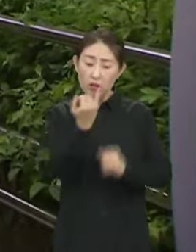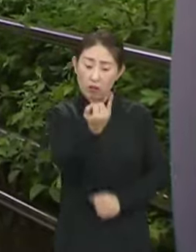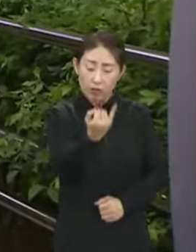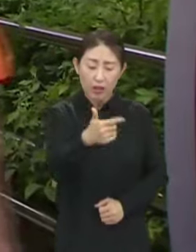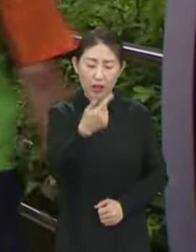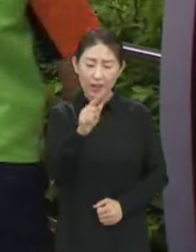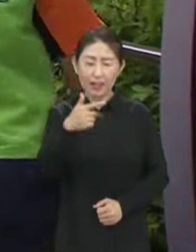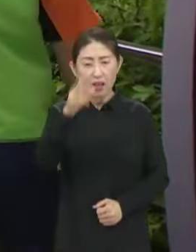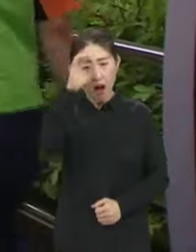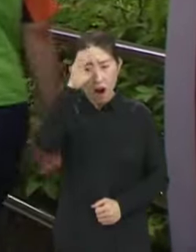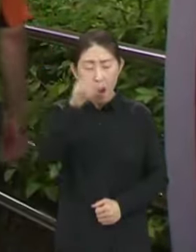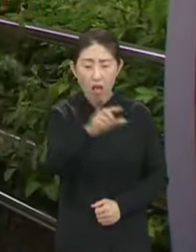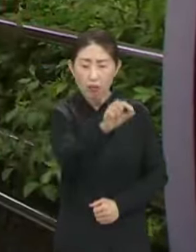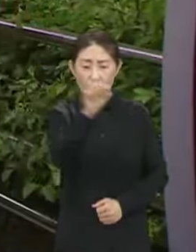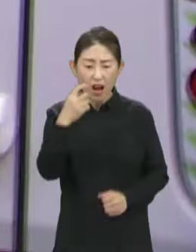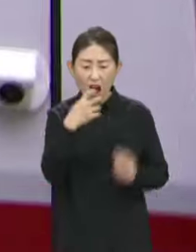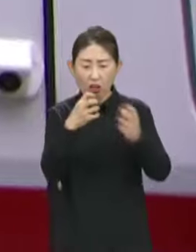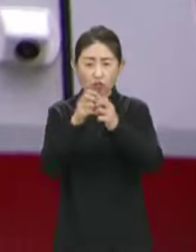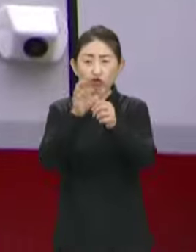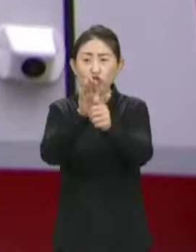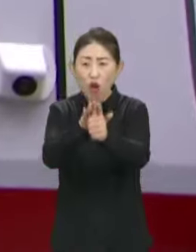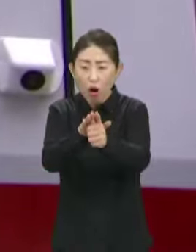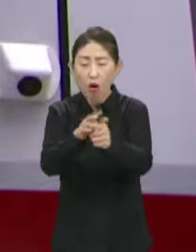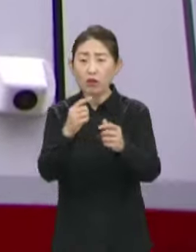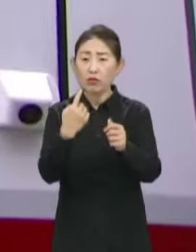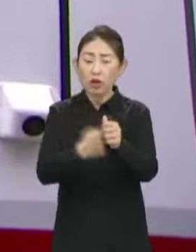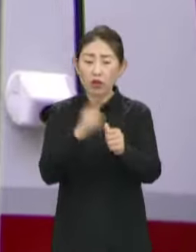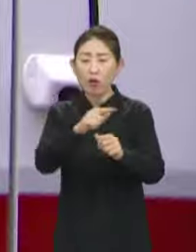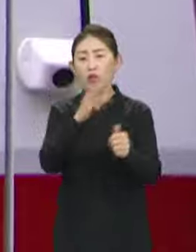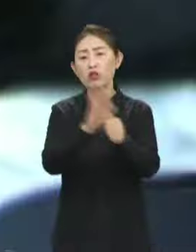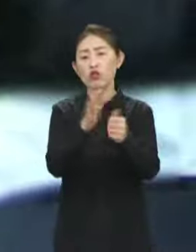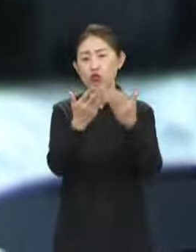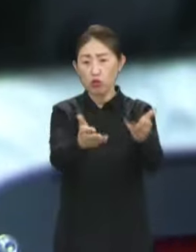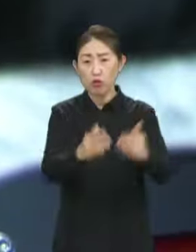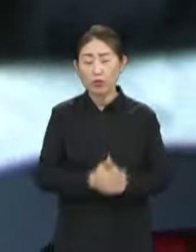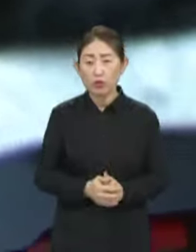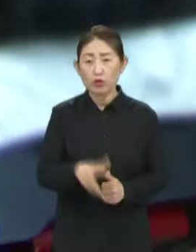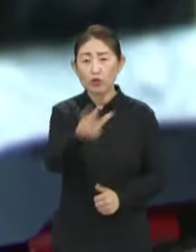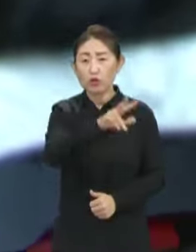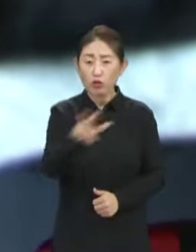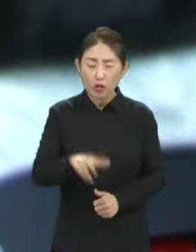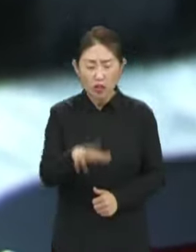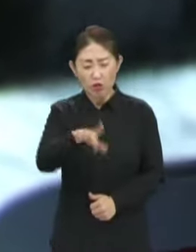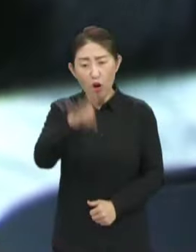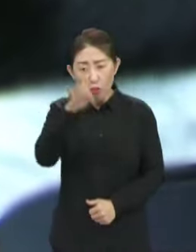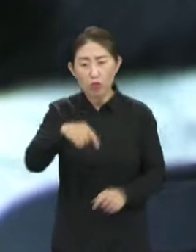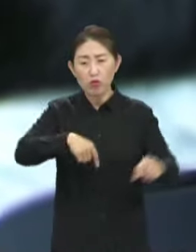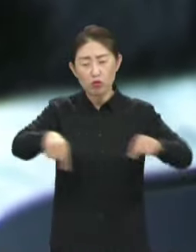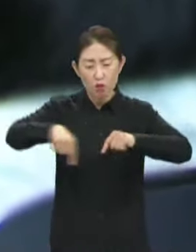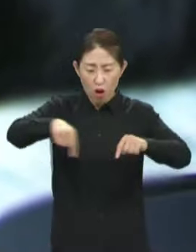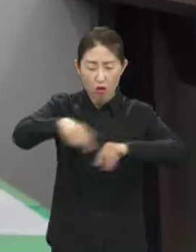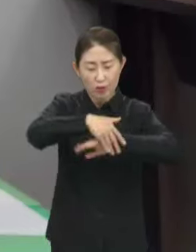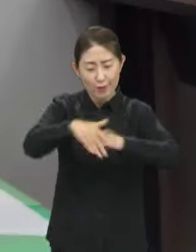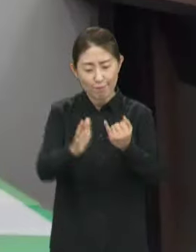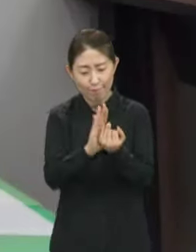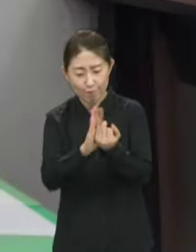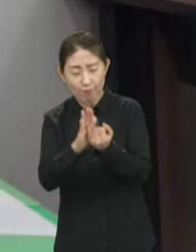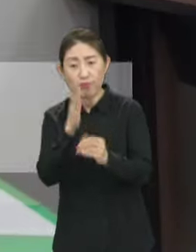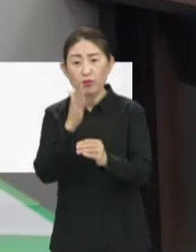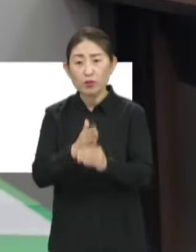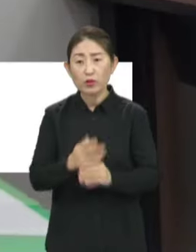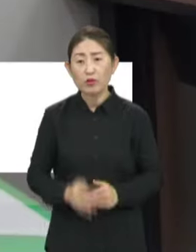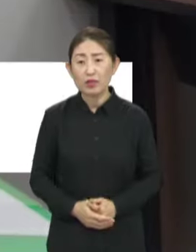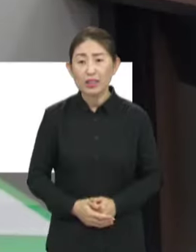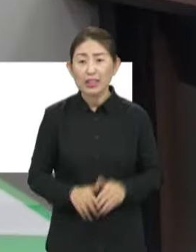지원하고 임산부 전담 구급대를 운영하는 등 타 지자체에서 하지 않은 정책들을 시도하고 있습니다. 전국적으로는